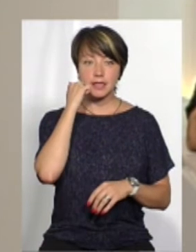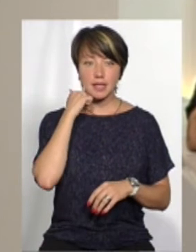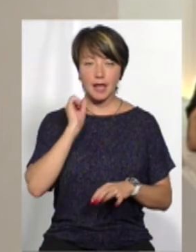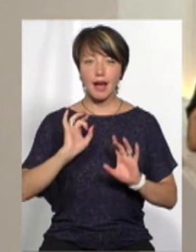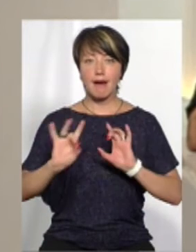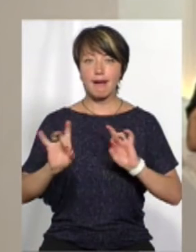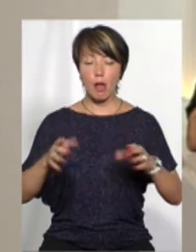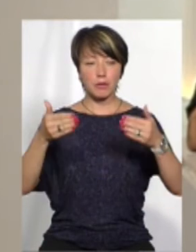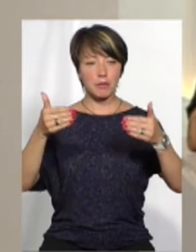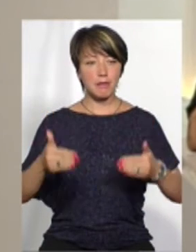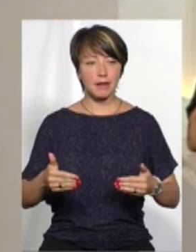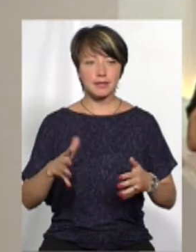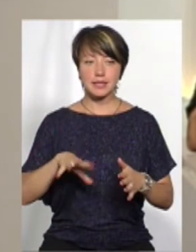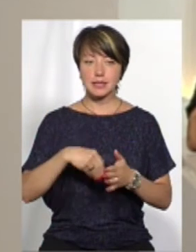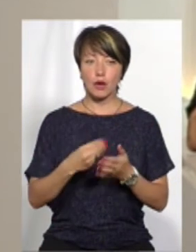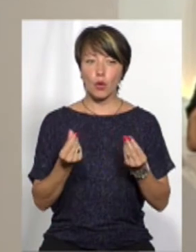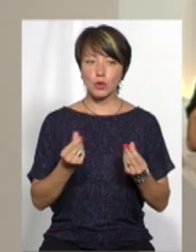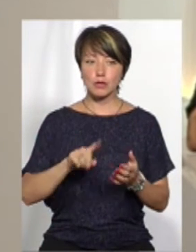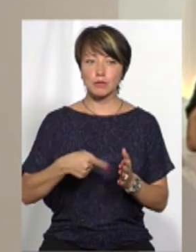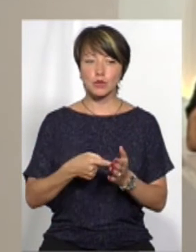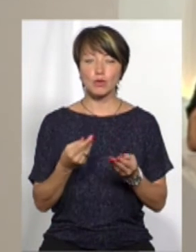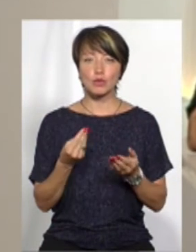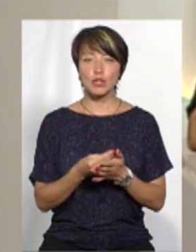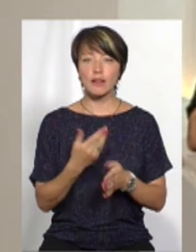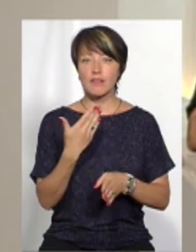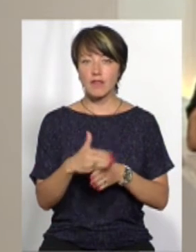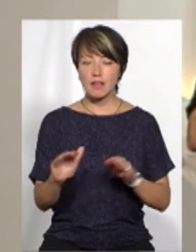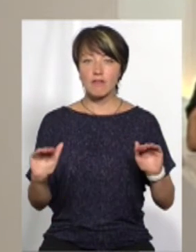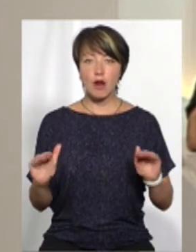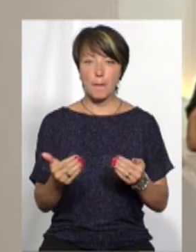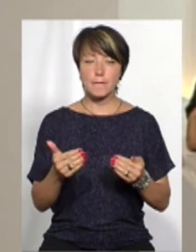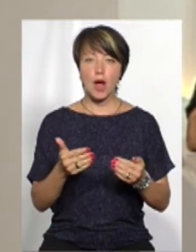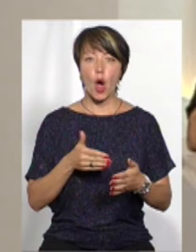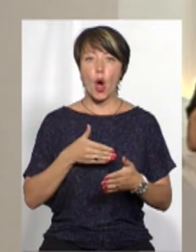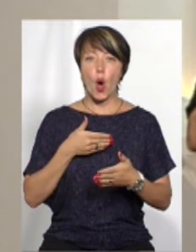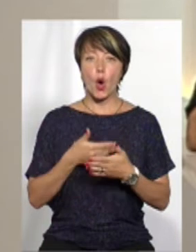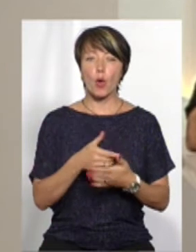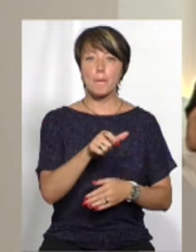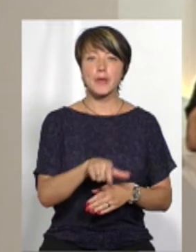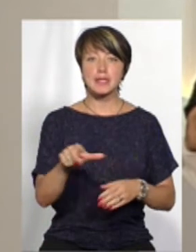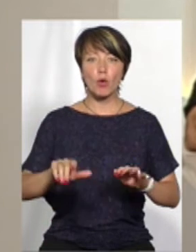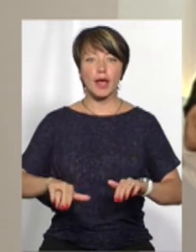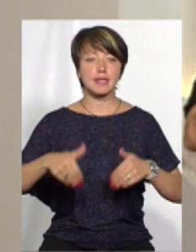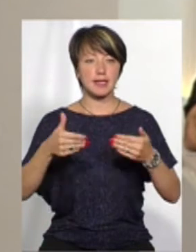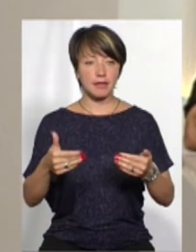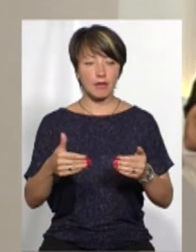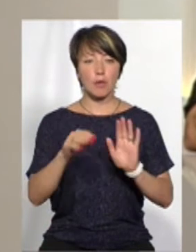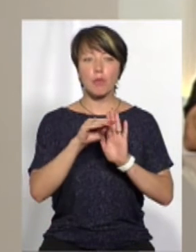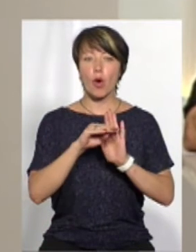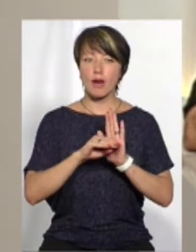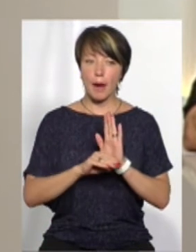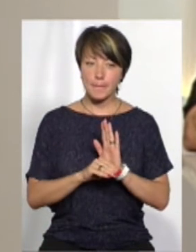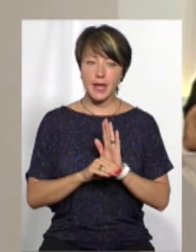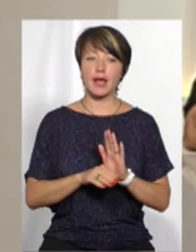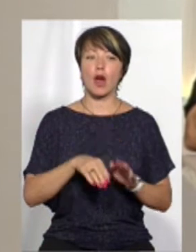рекламних банерів за кошти міського бюджету, виділених в рамках громадської ініціативи. Програми